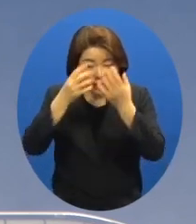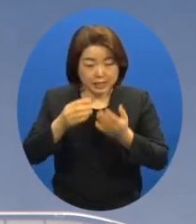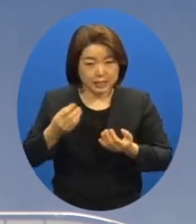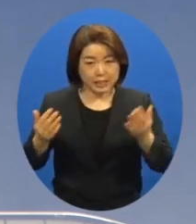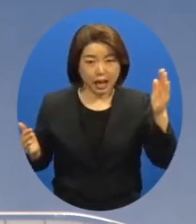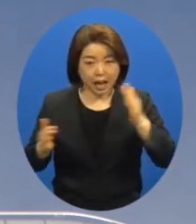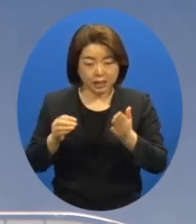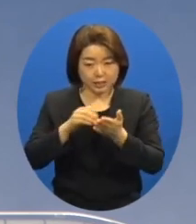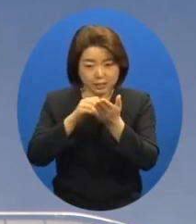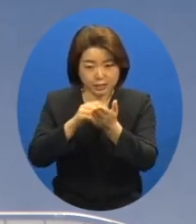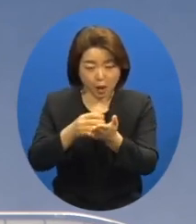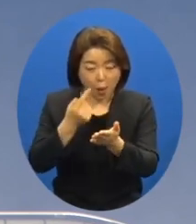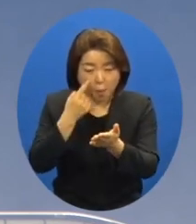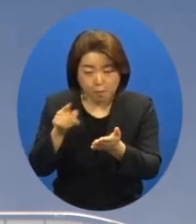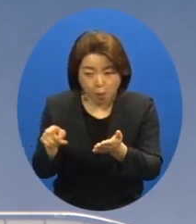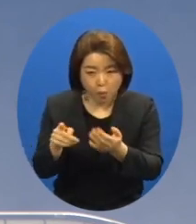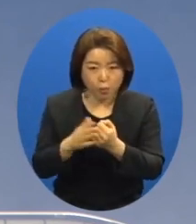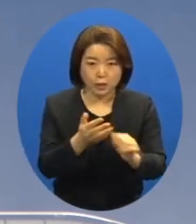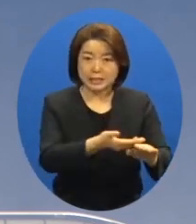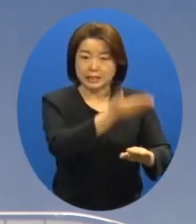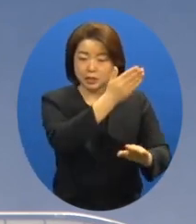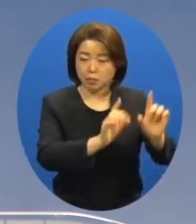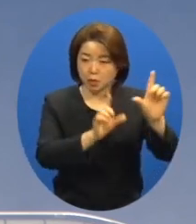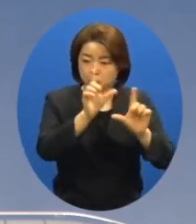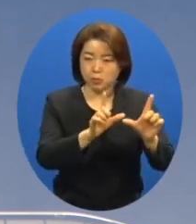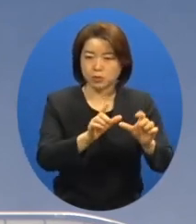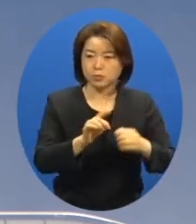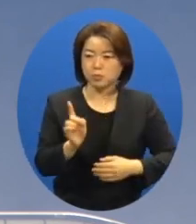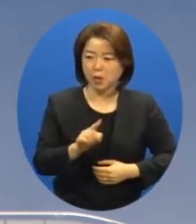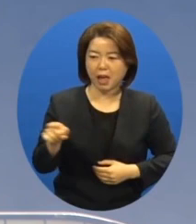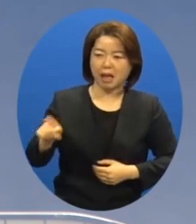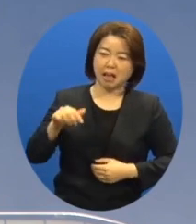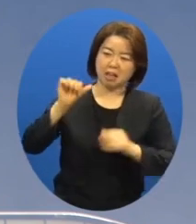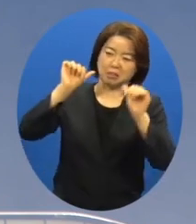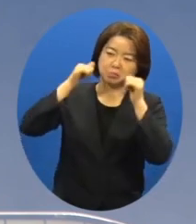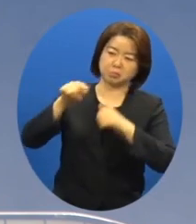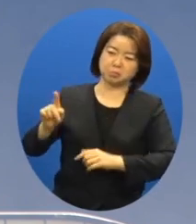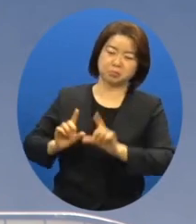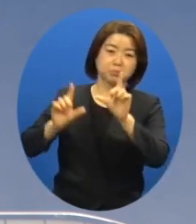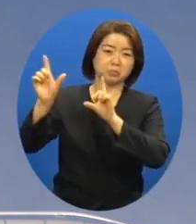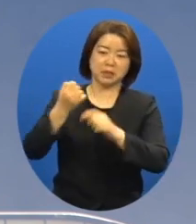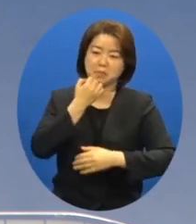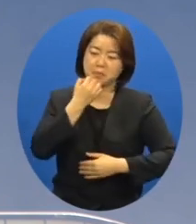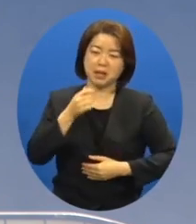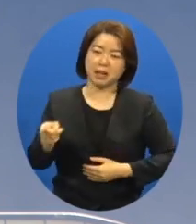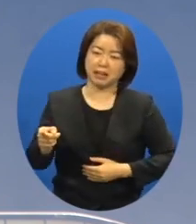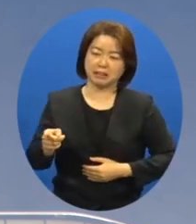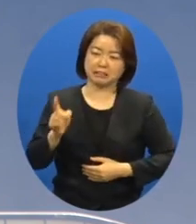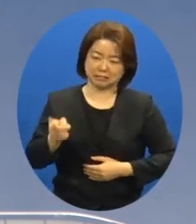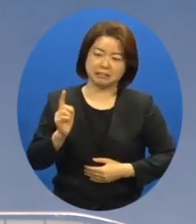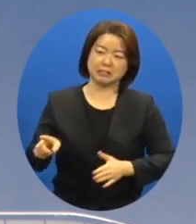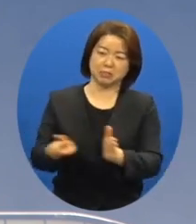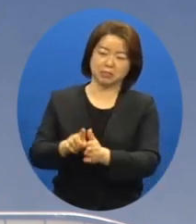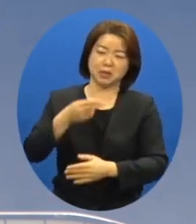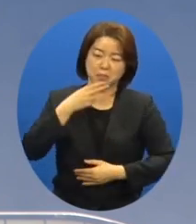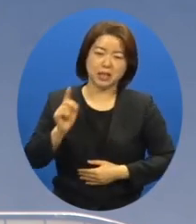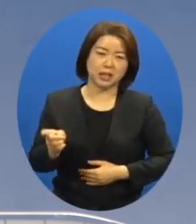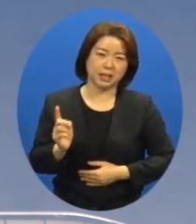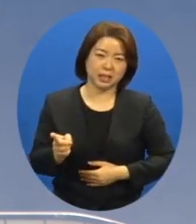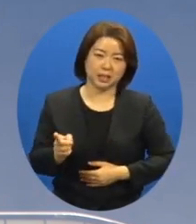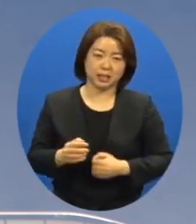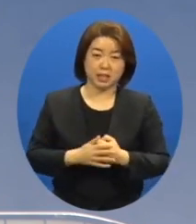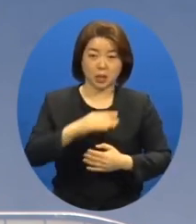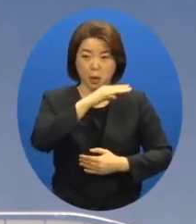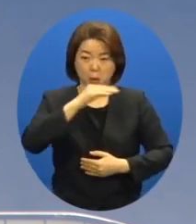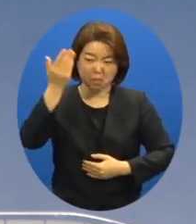그들이 하는 태도는 아주 조롱하는 태도였습니다. 너희들이 믿음이 없구나.